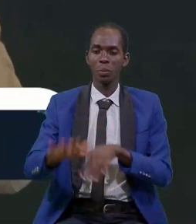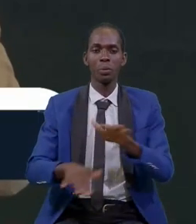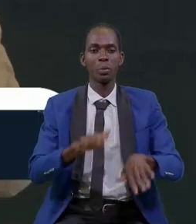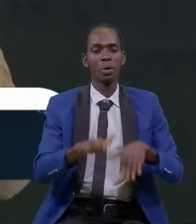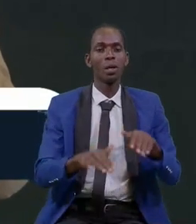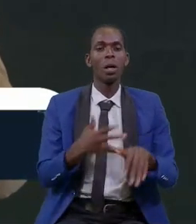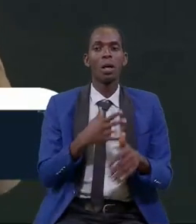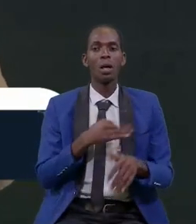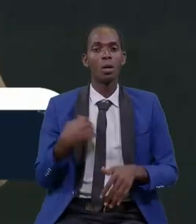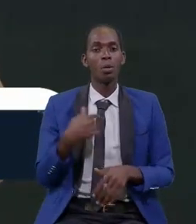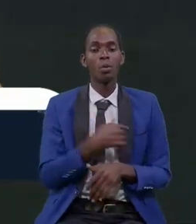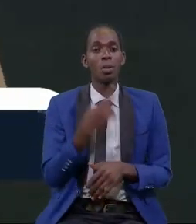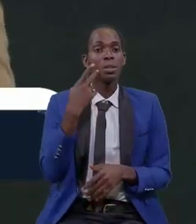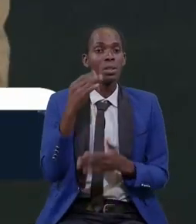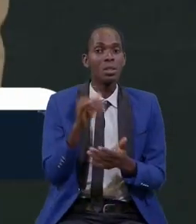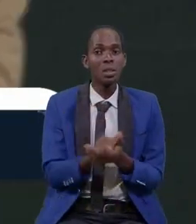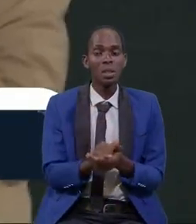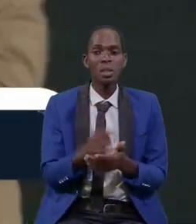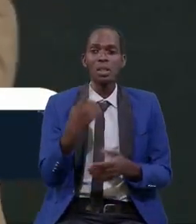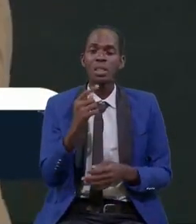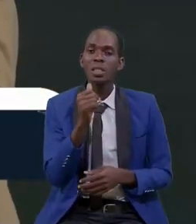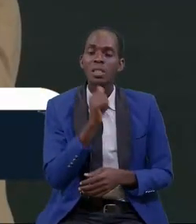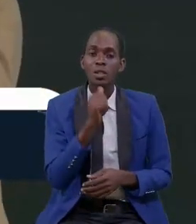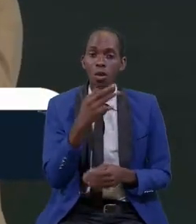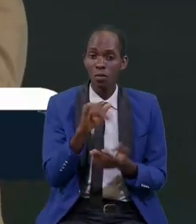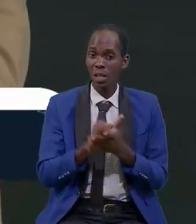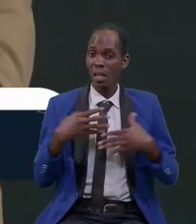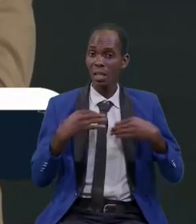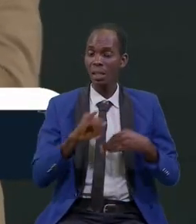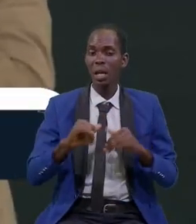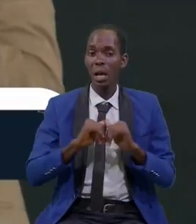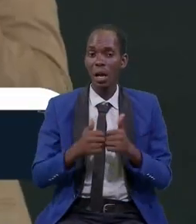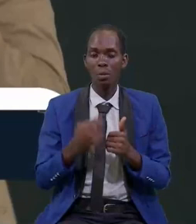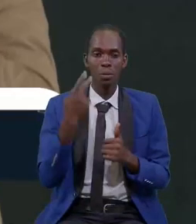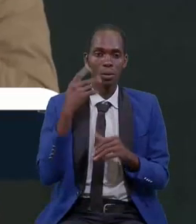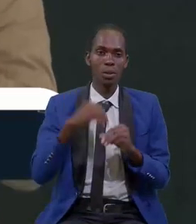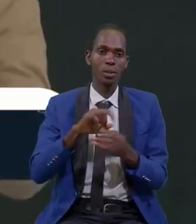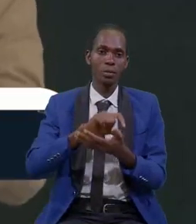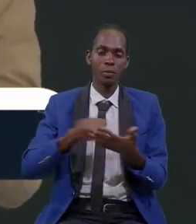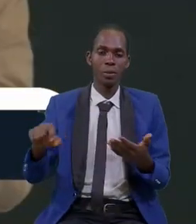nous dit le secret de cette guérison. Verset